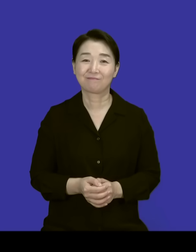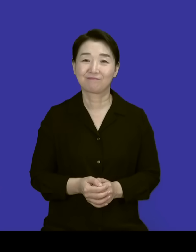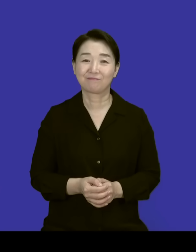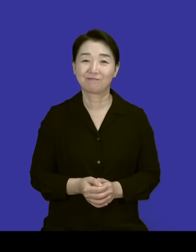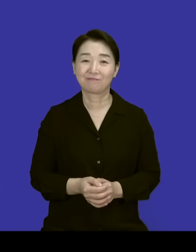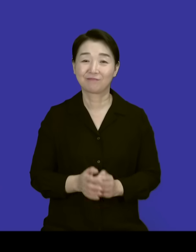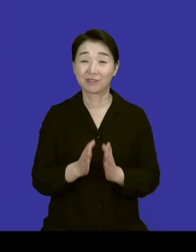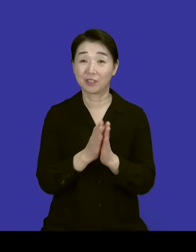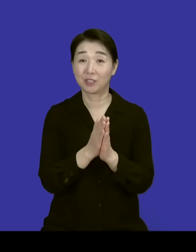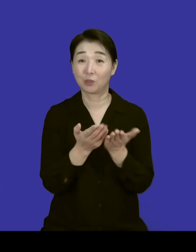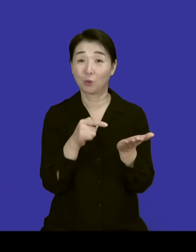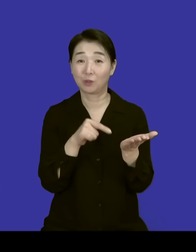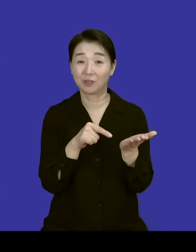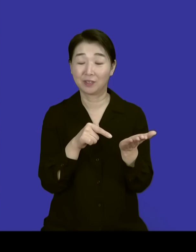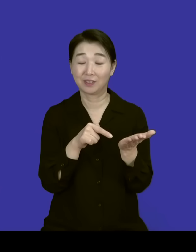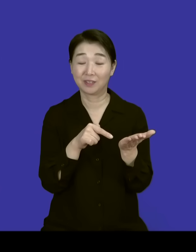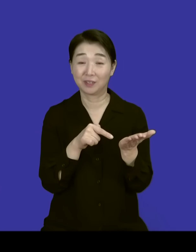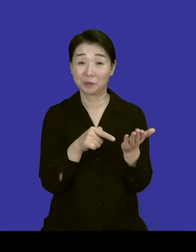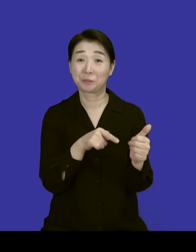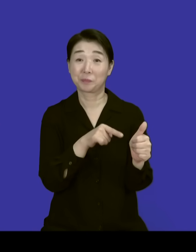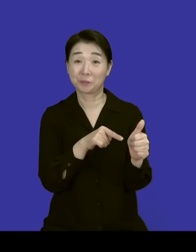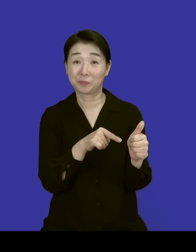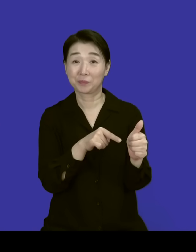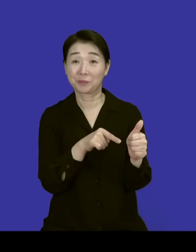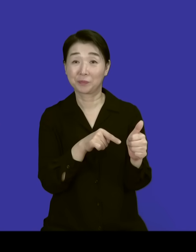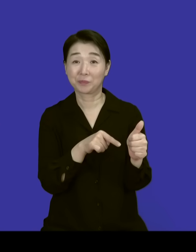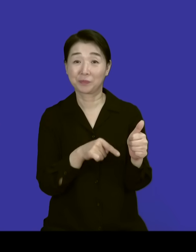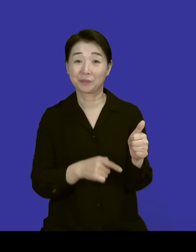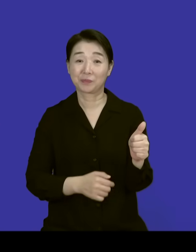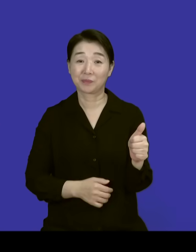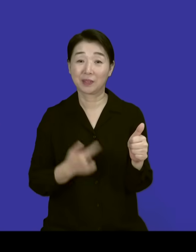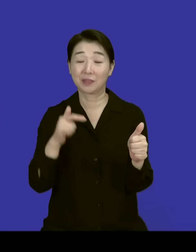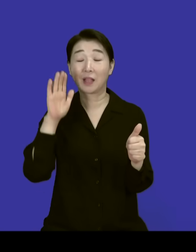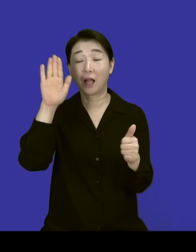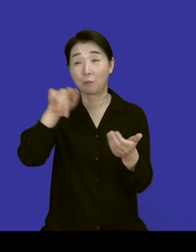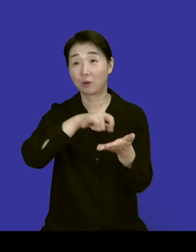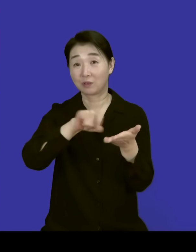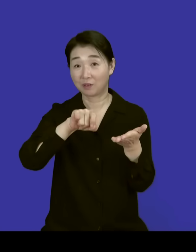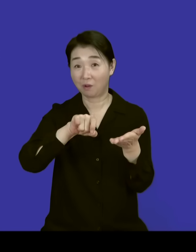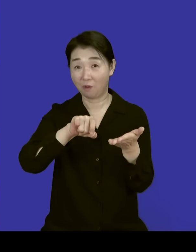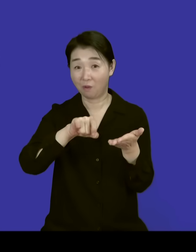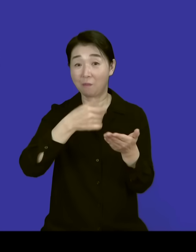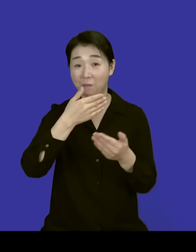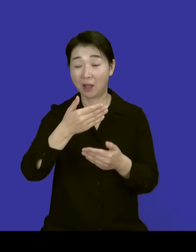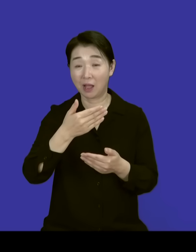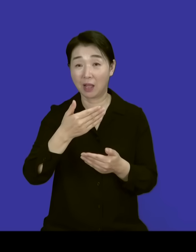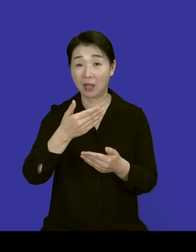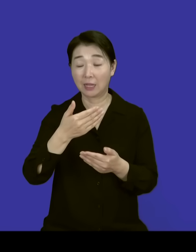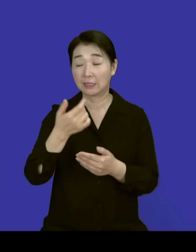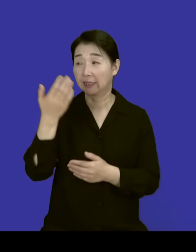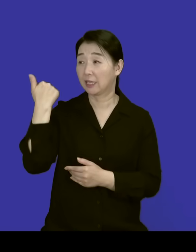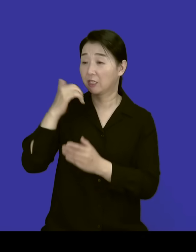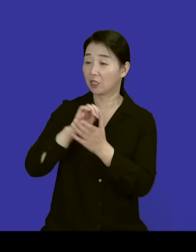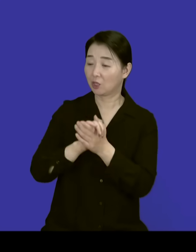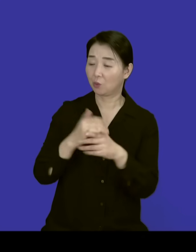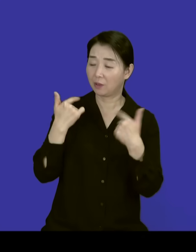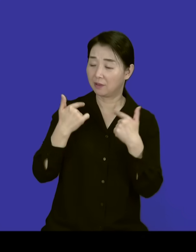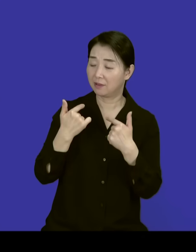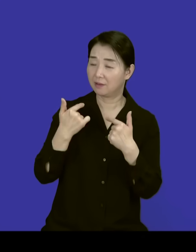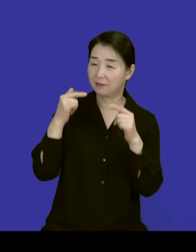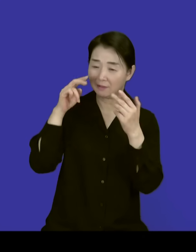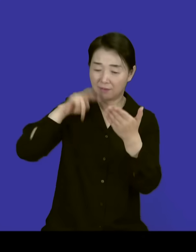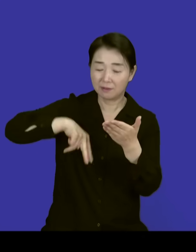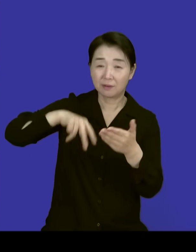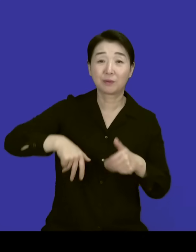노트를 저는 우리 용감한 형제 후배님이 항상 앞으로도 적겠지만 지나온 기도를 항상 저는 계속 끊임없이 봐야 된다고